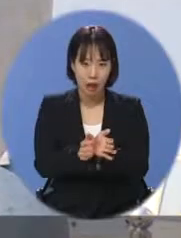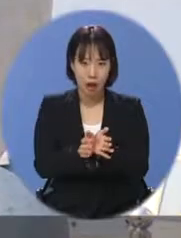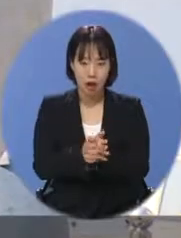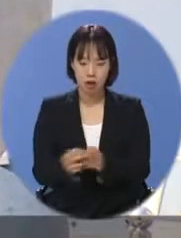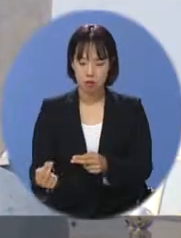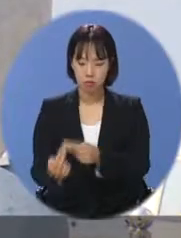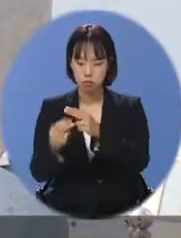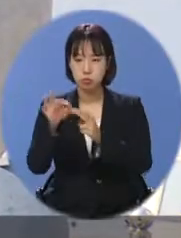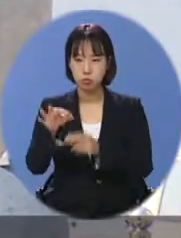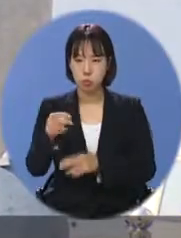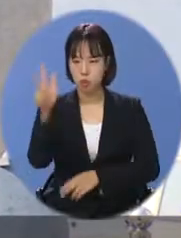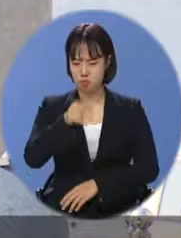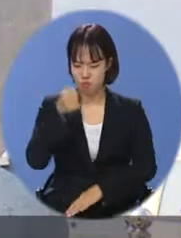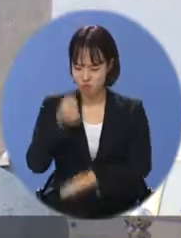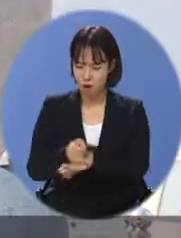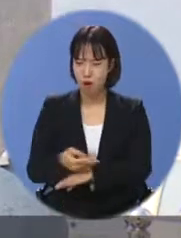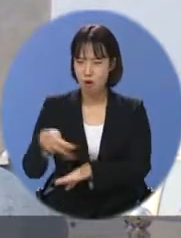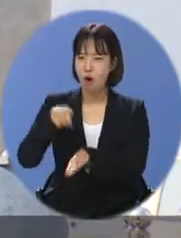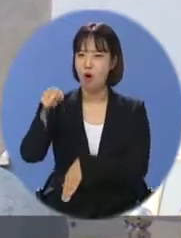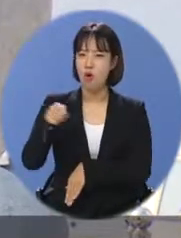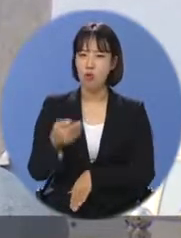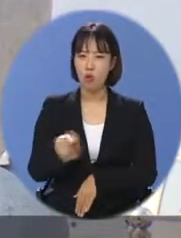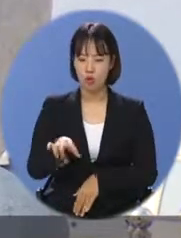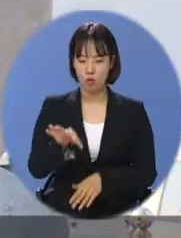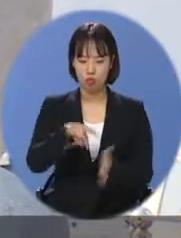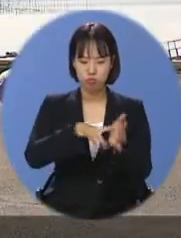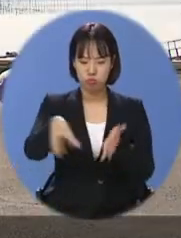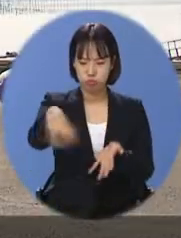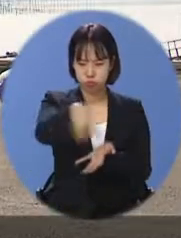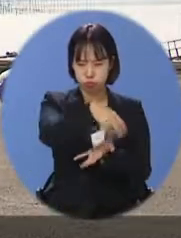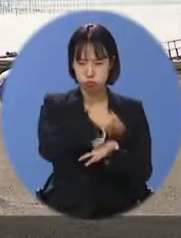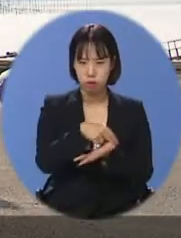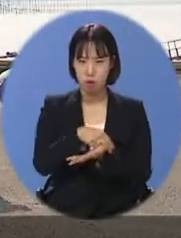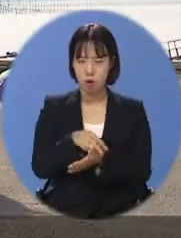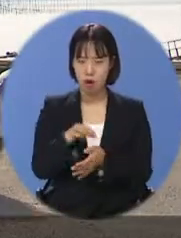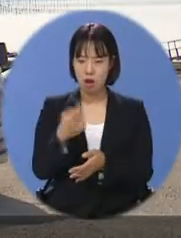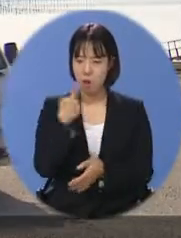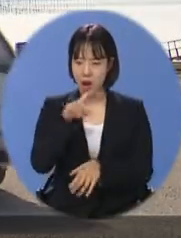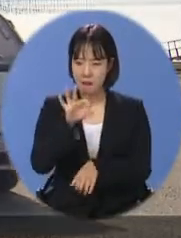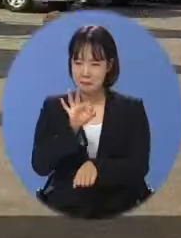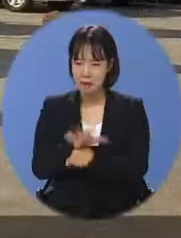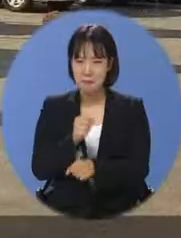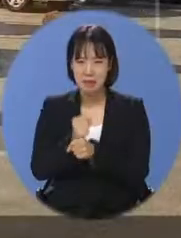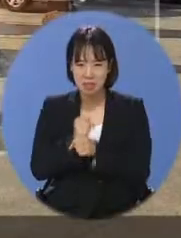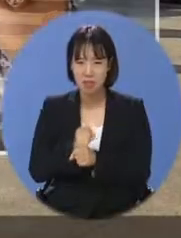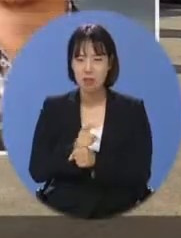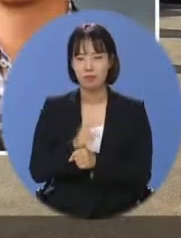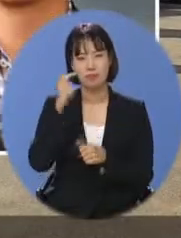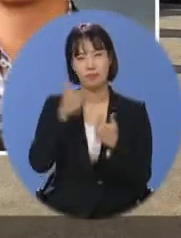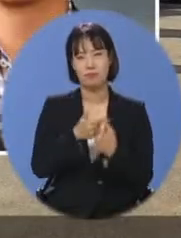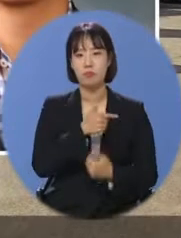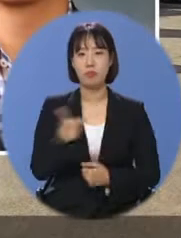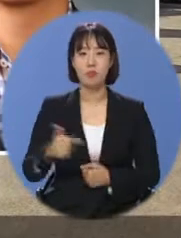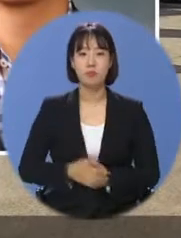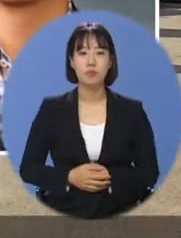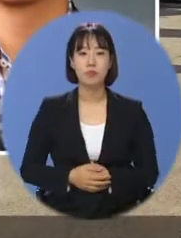최하위인 신안군이 주민들의 세금으로 무리한 황금 마케팅에 나서고 있다며 비판하고 있습니다. 지역의